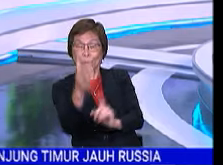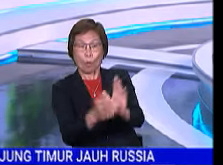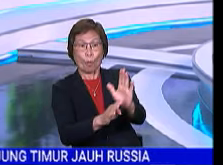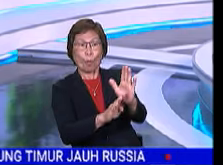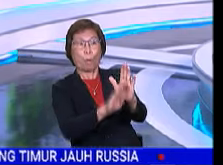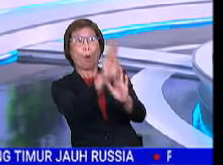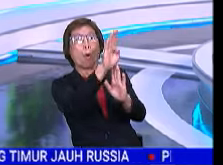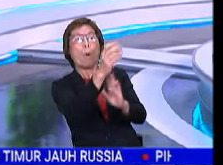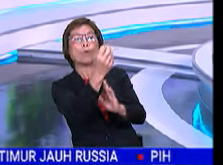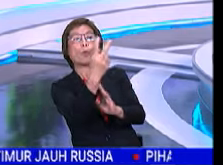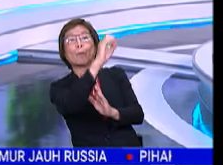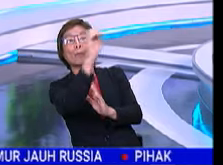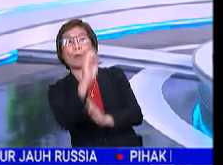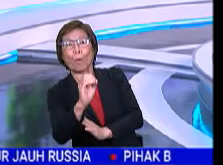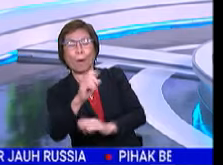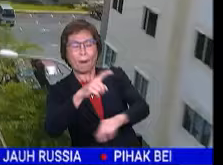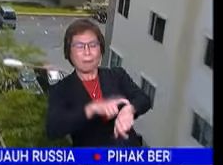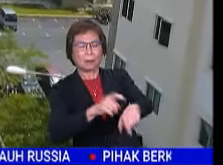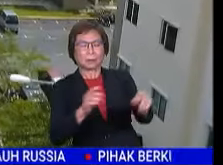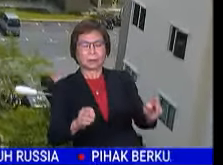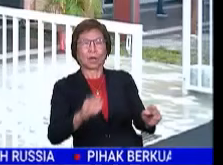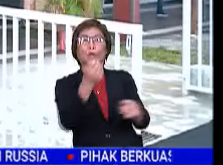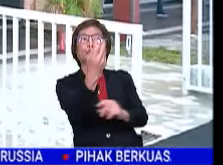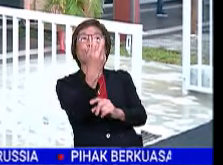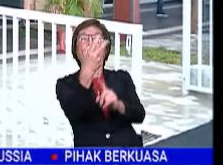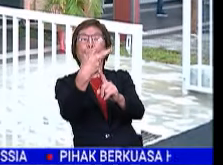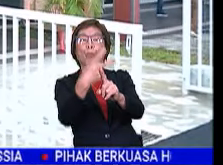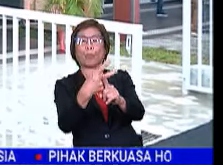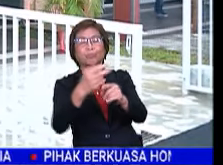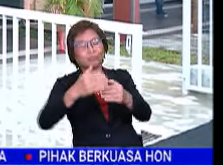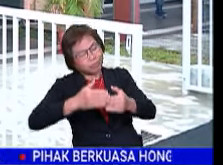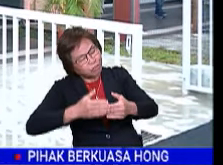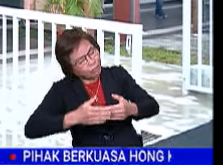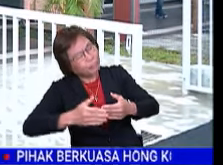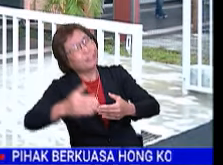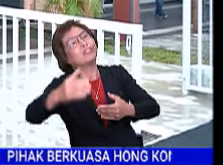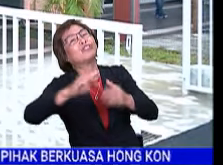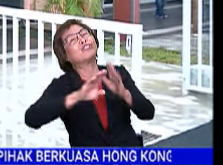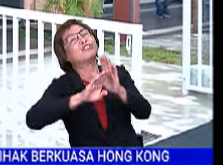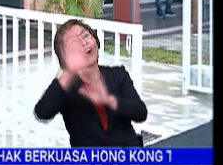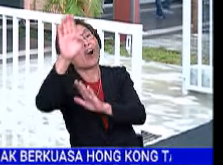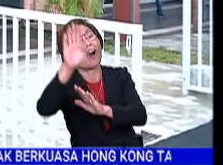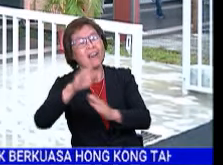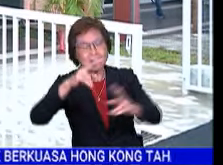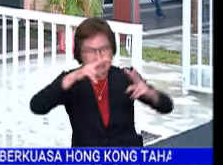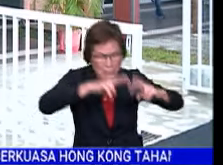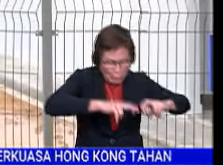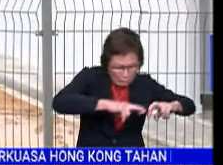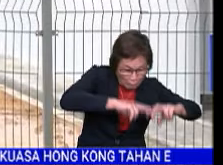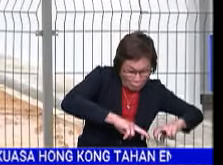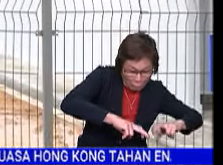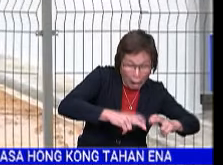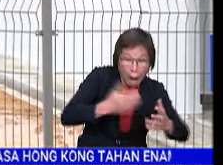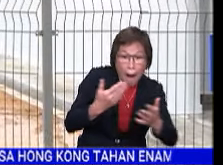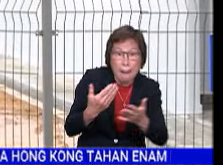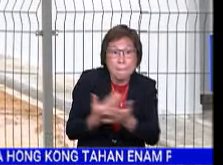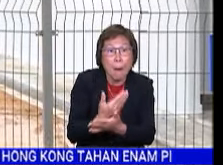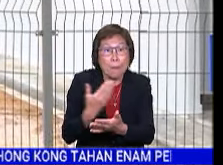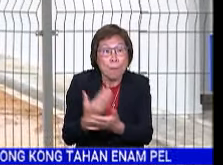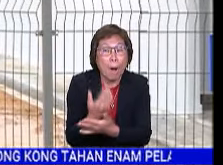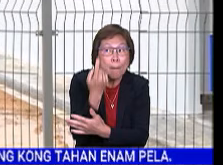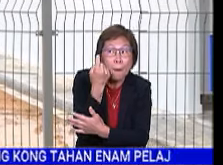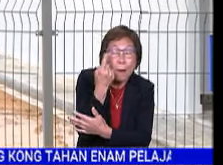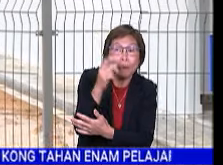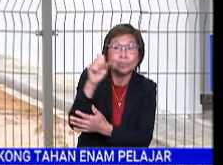melonjak 12% bagi tempoh 12 bulan berikutnya. Menerusi hasil kaji selidik terkini firma berkenaan